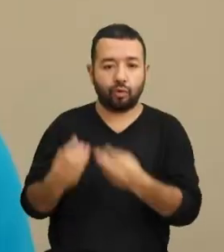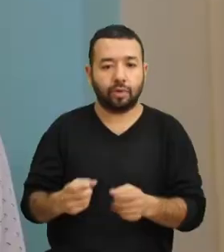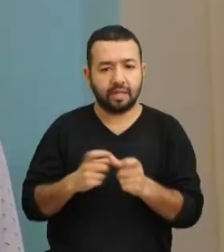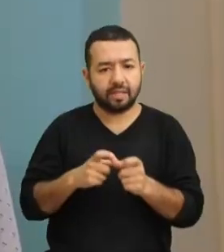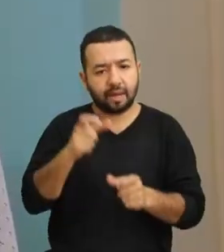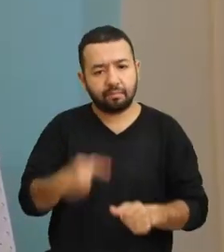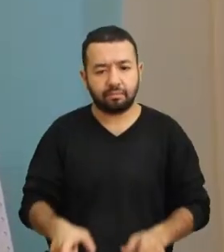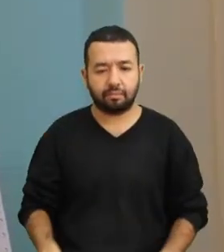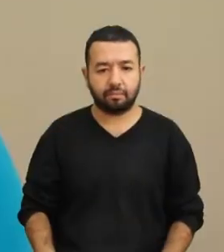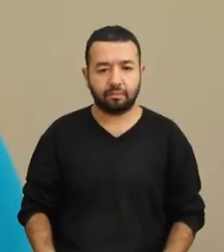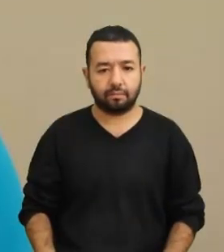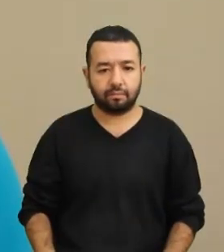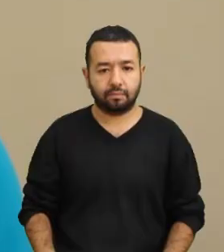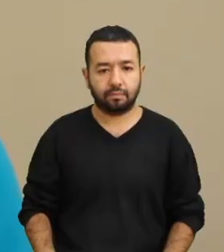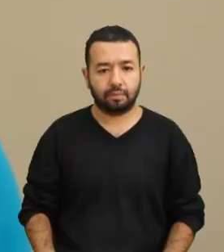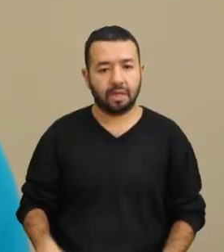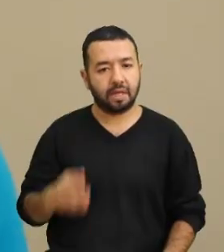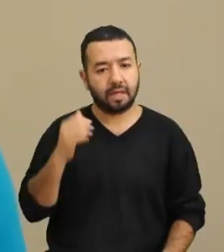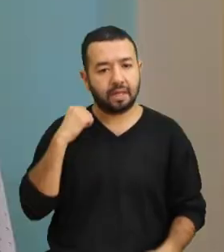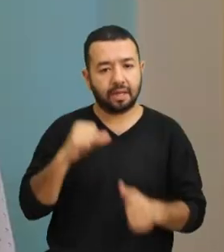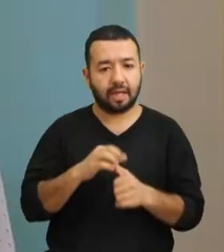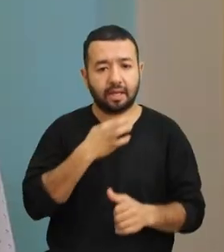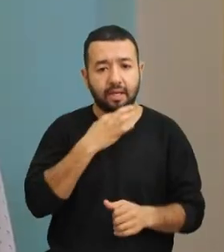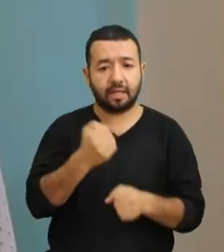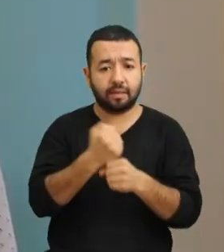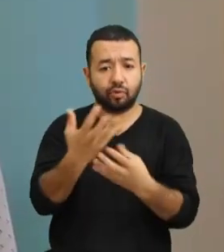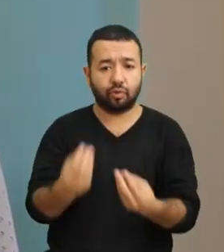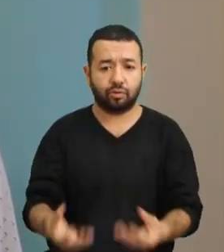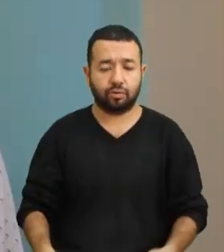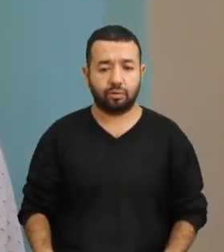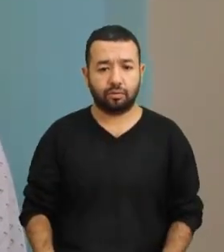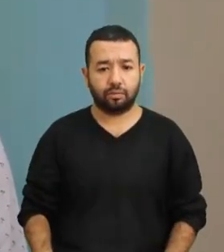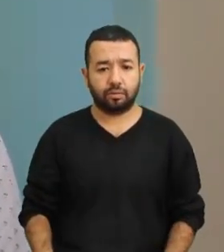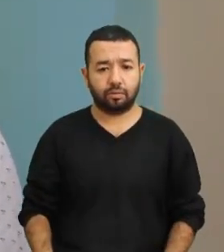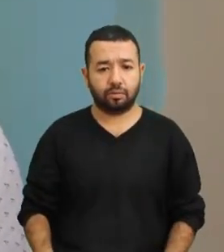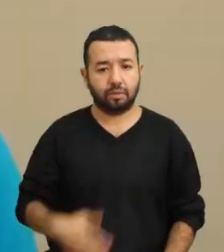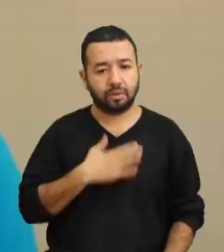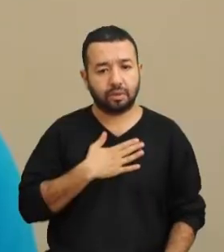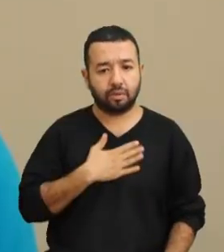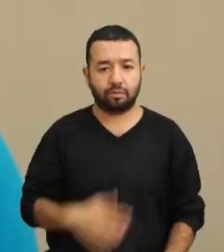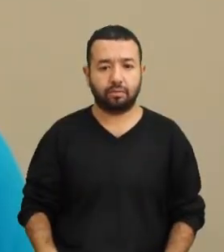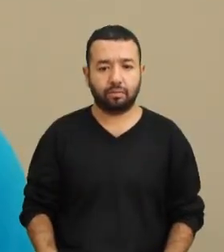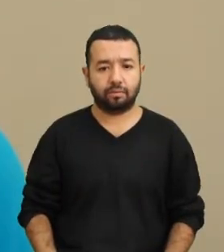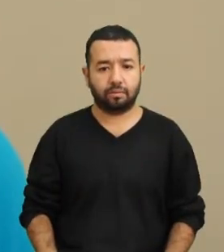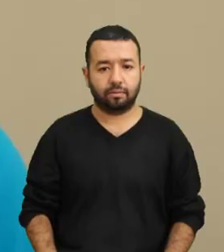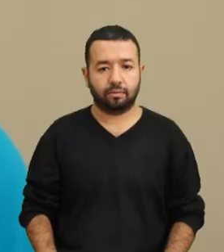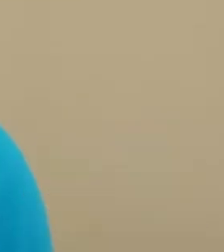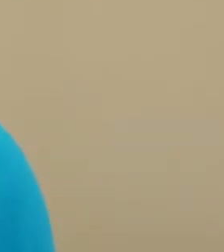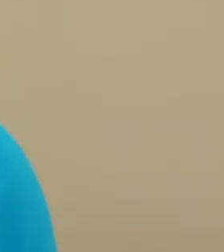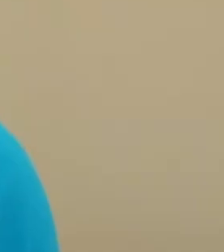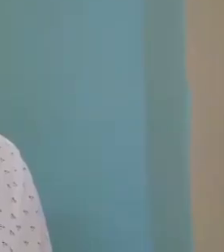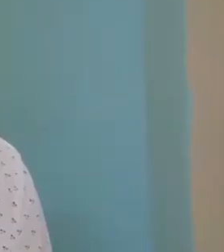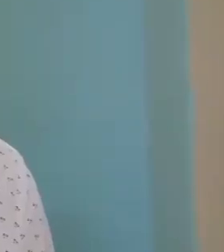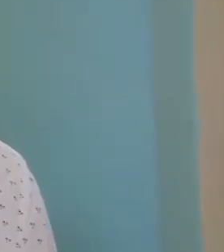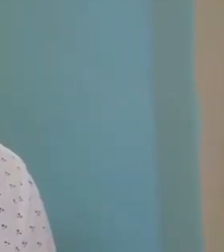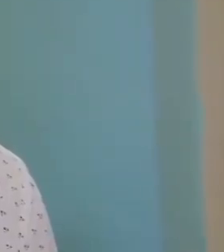Sarp, tekrar geçmiş olsun. Sağ ol. sarp gözlerini